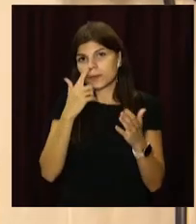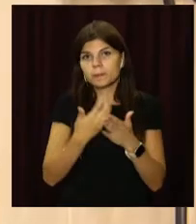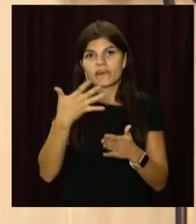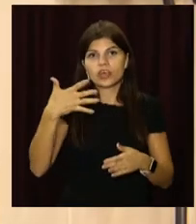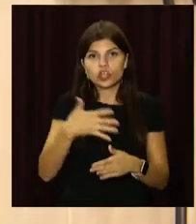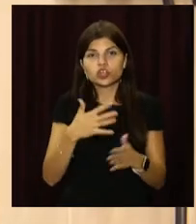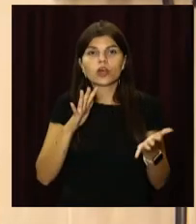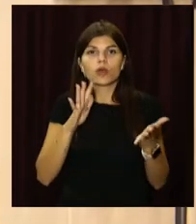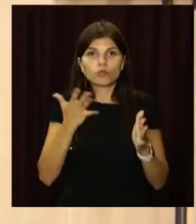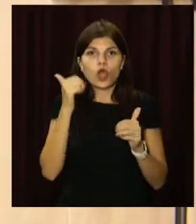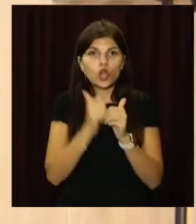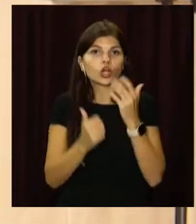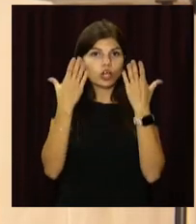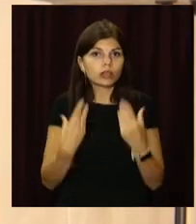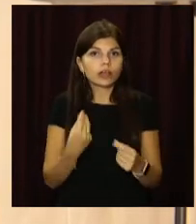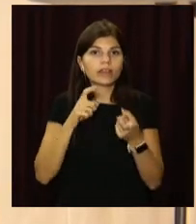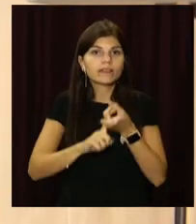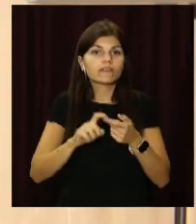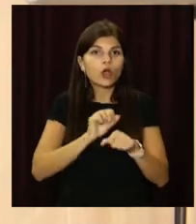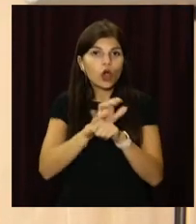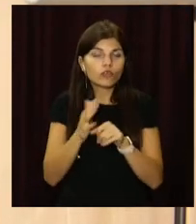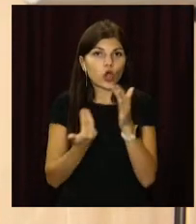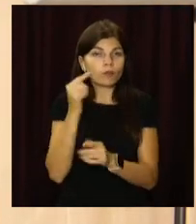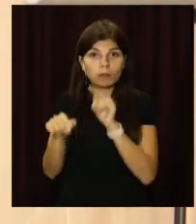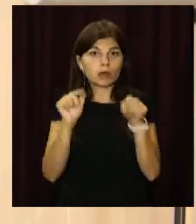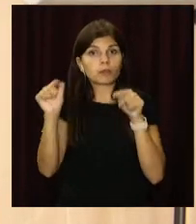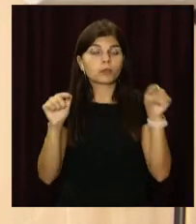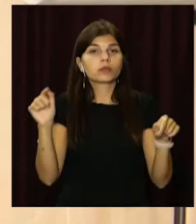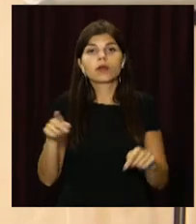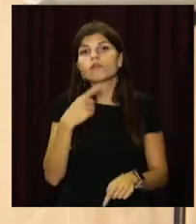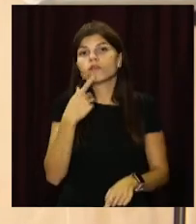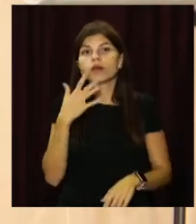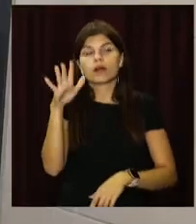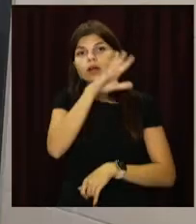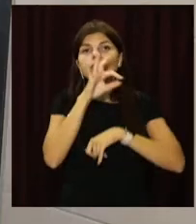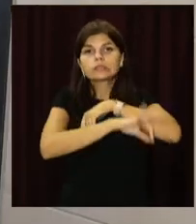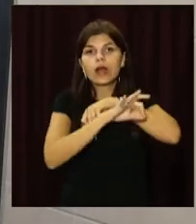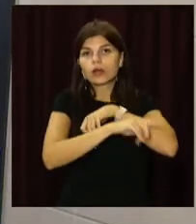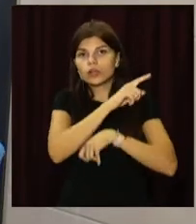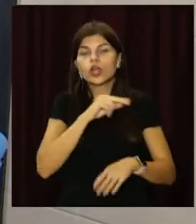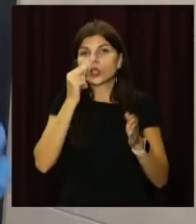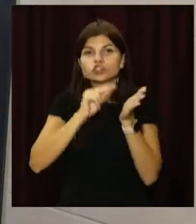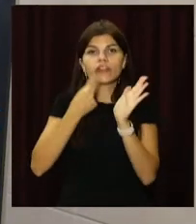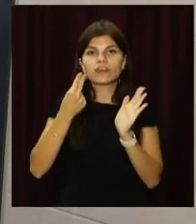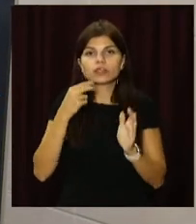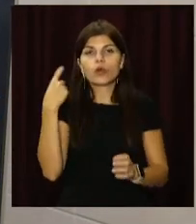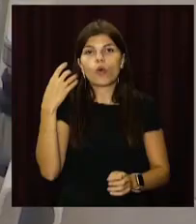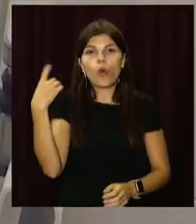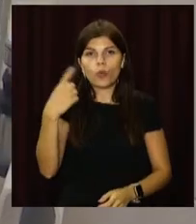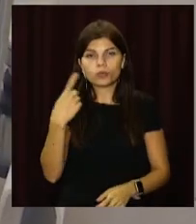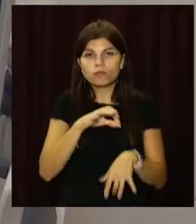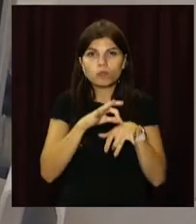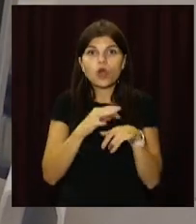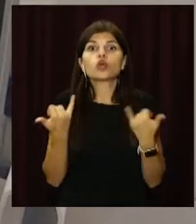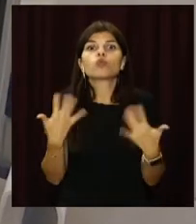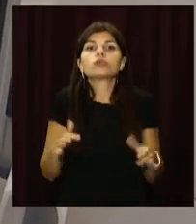тисяч нових випадків щодоби. Несприятливою науковці називають ситуацію на заході країни. У Чернівецькій області висока захворюваність